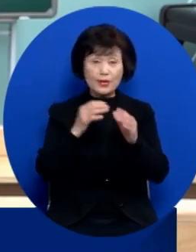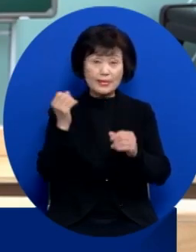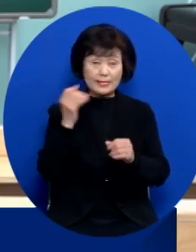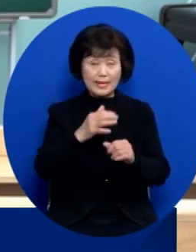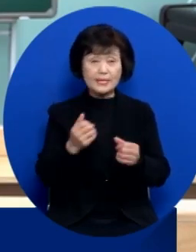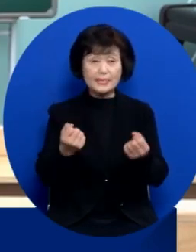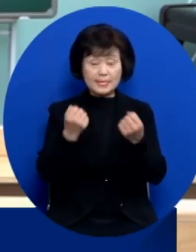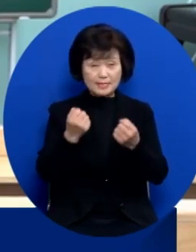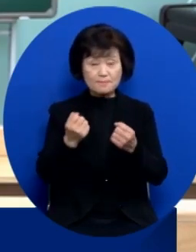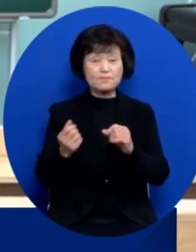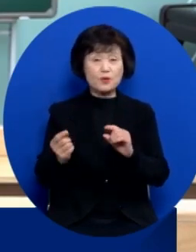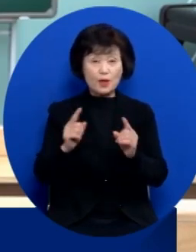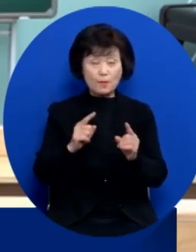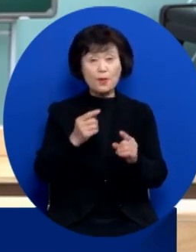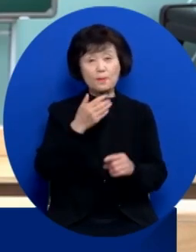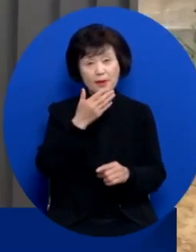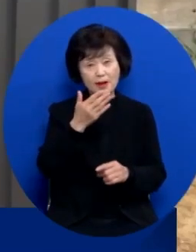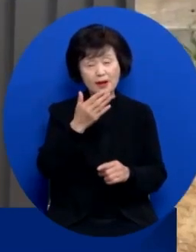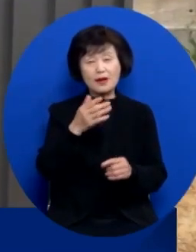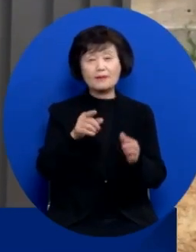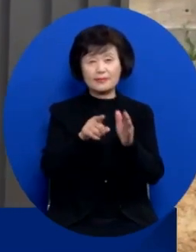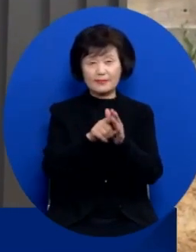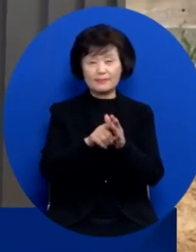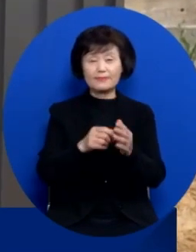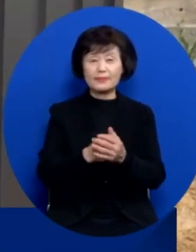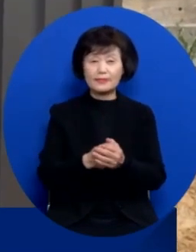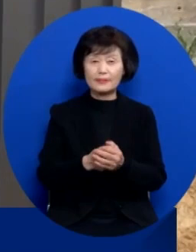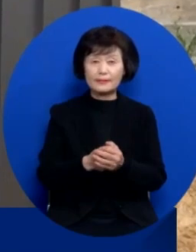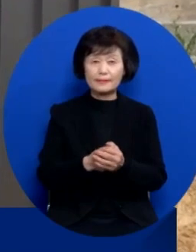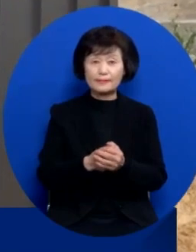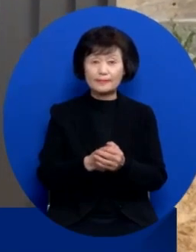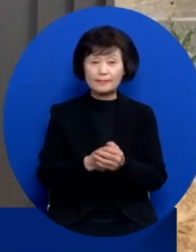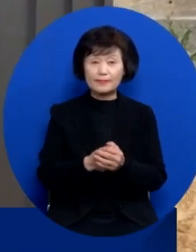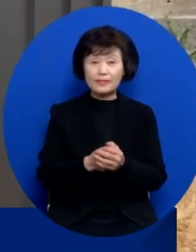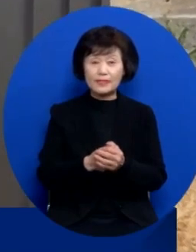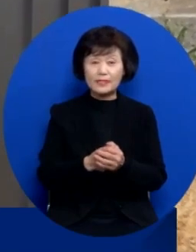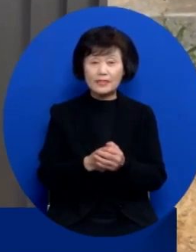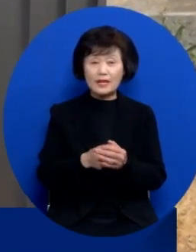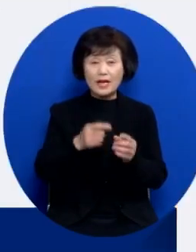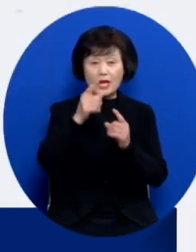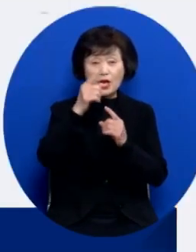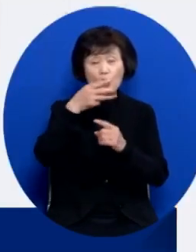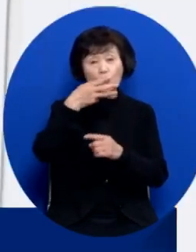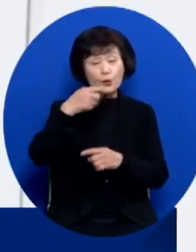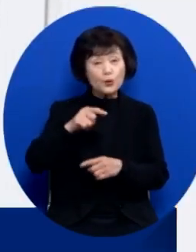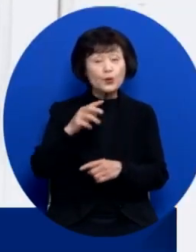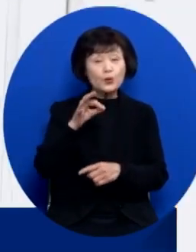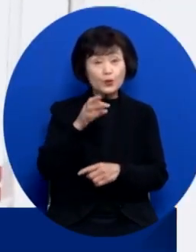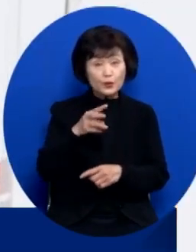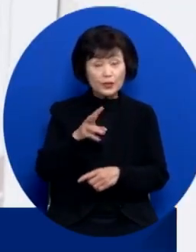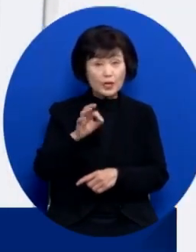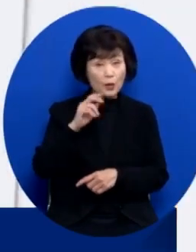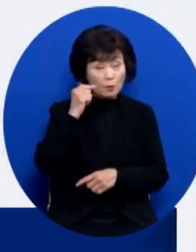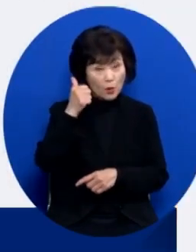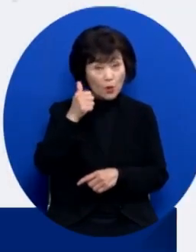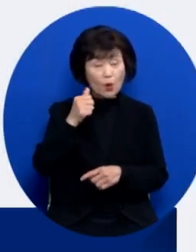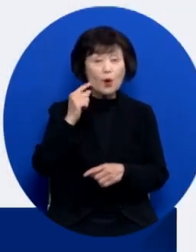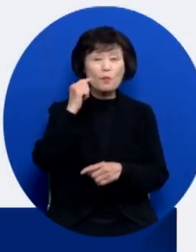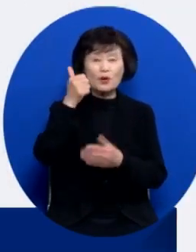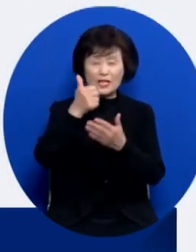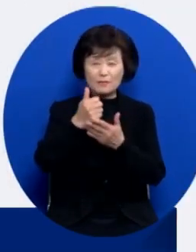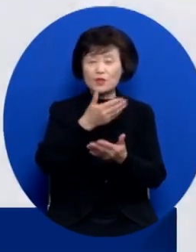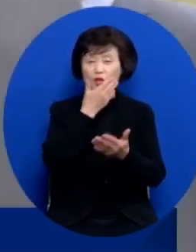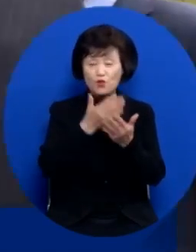기회가 되리라고 믿어 의심치 않습니다. 우리 유영모 목사님께서 귀한 사역을 시작하셔서 이렇게 오늘